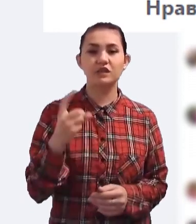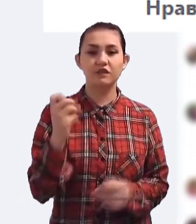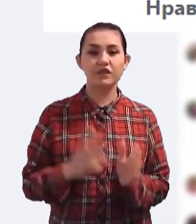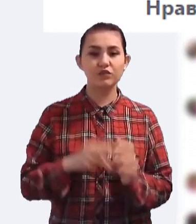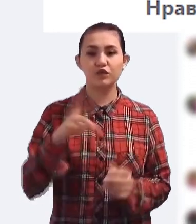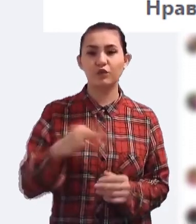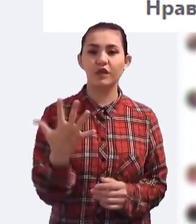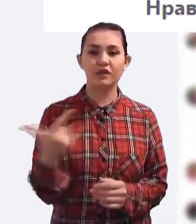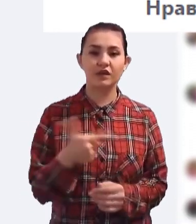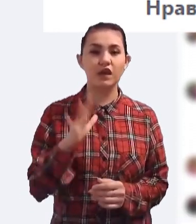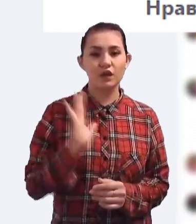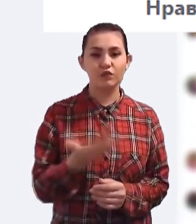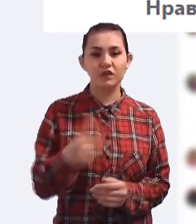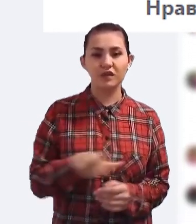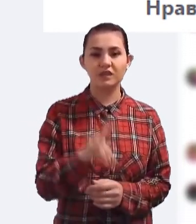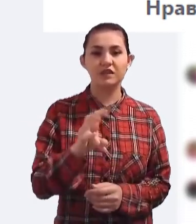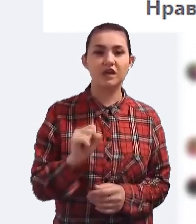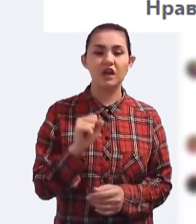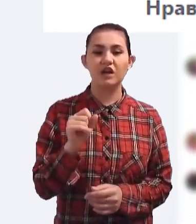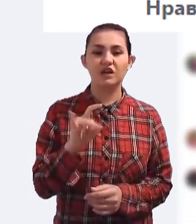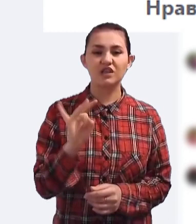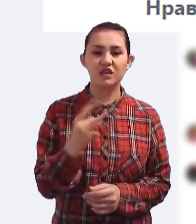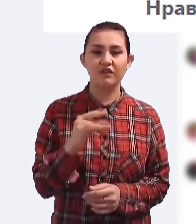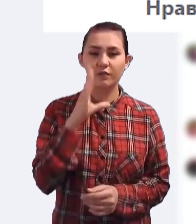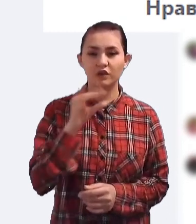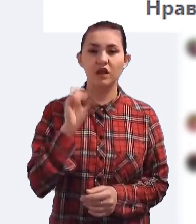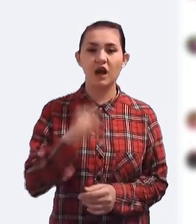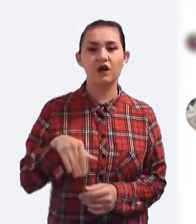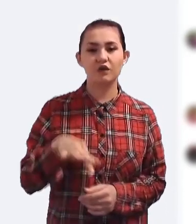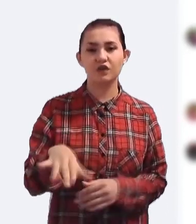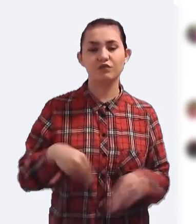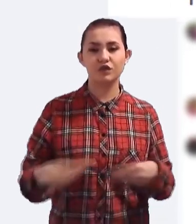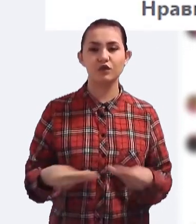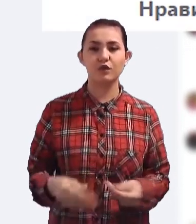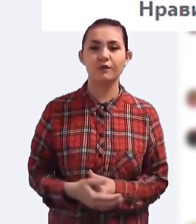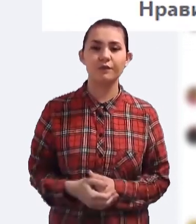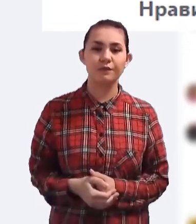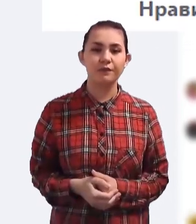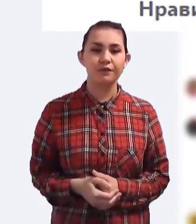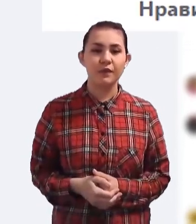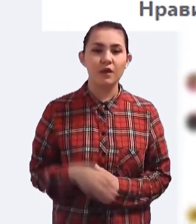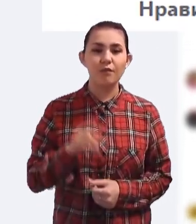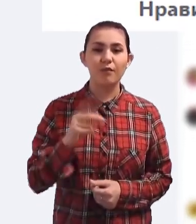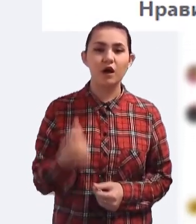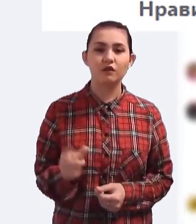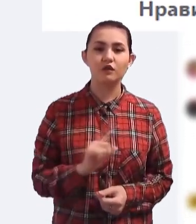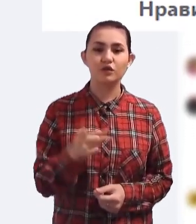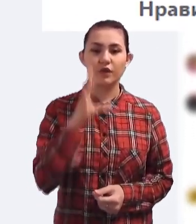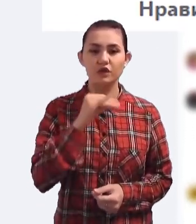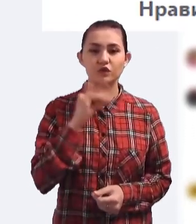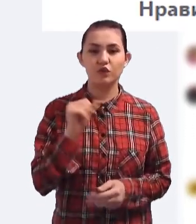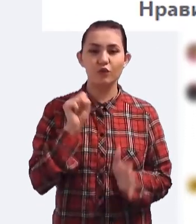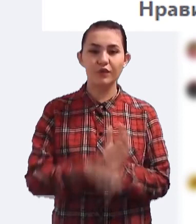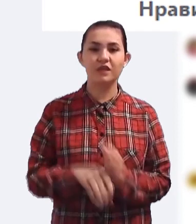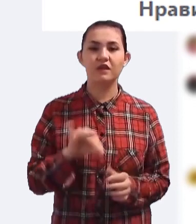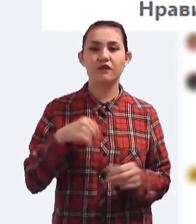5 гривень і будете їздити не у іржавих маршрутках, а ходити пішки. Олена Шпиль. Мало того, що маршрутки вбиті,